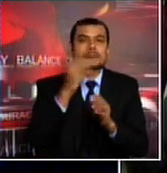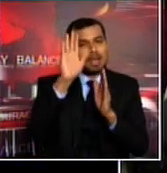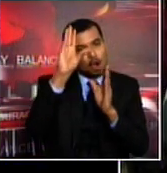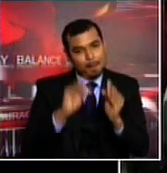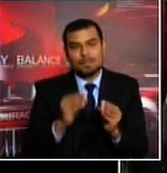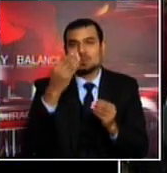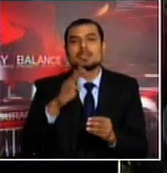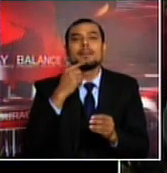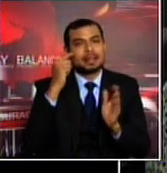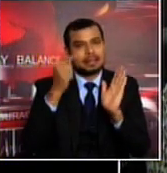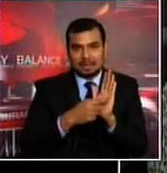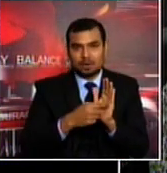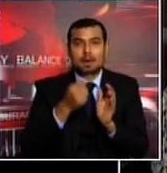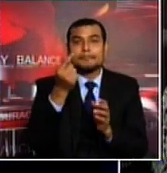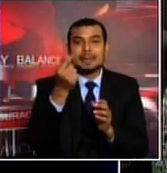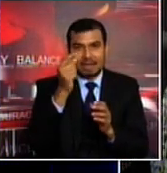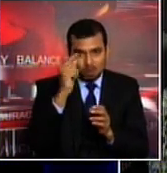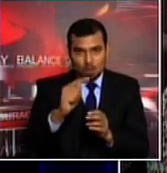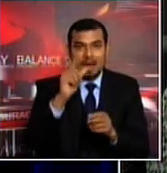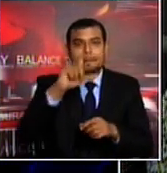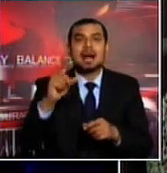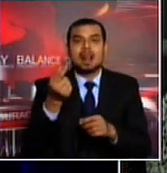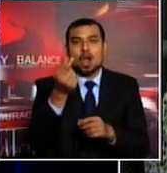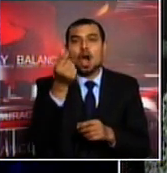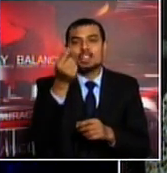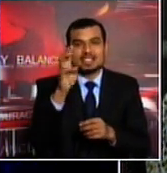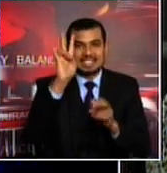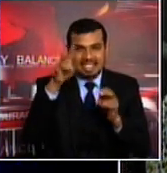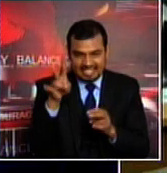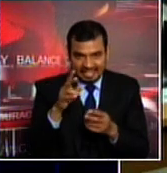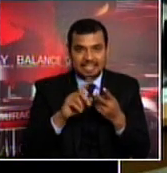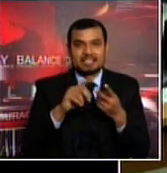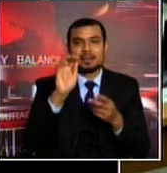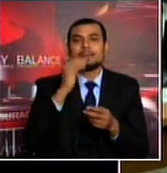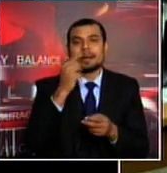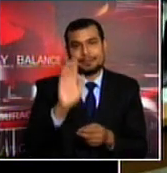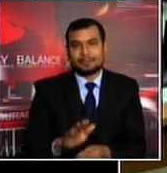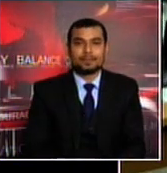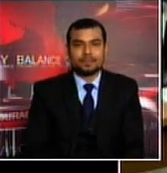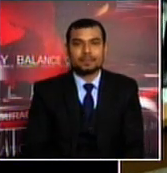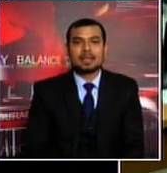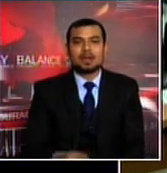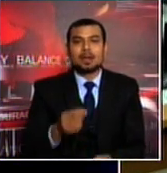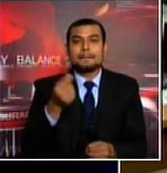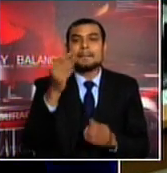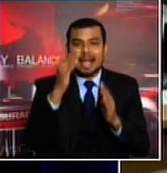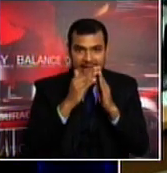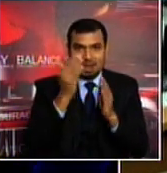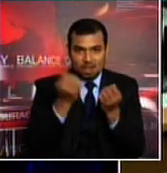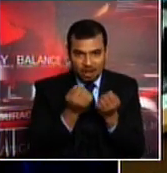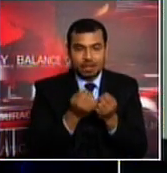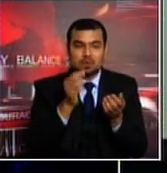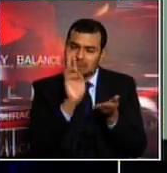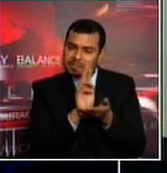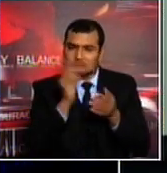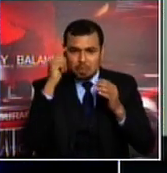देखिएको ब्याङ्कका नेपाल अर्थशास्त्री सुधुम्न दाहालले बताउनुभयो। ब्याङ्कले गरेको प्रक्षेपण